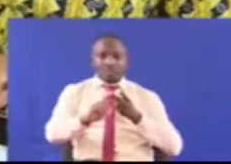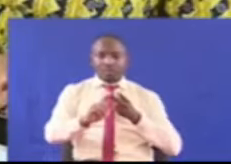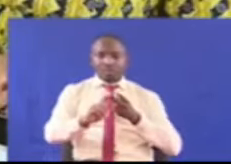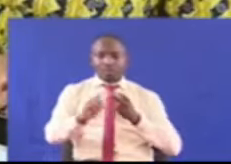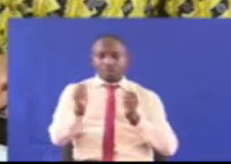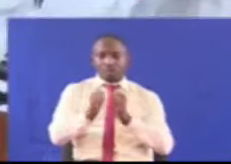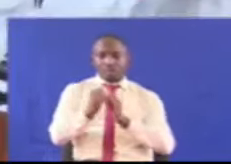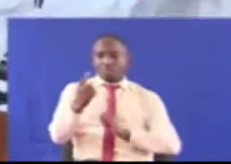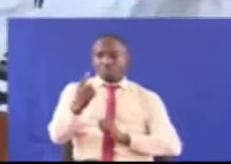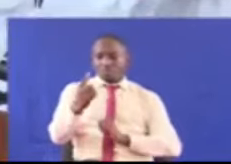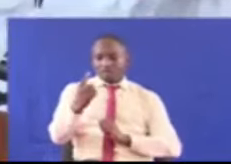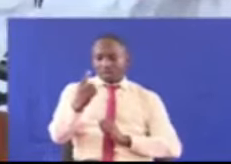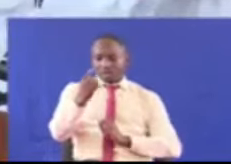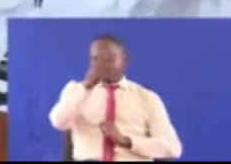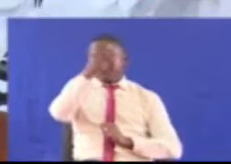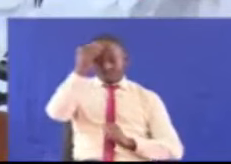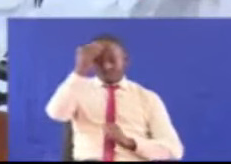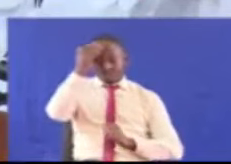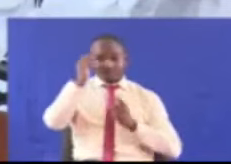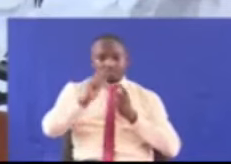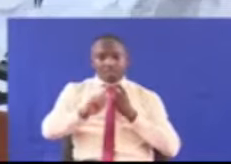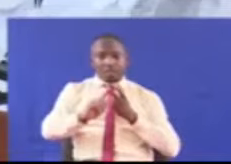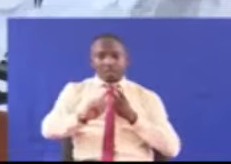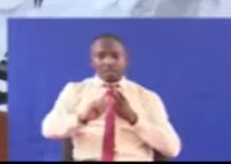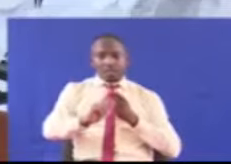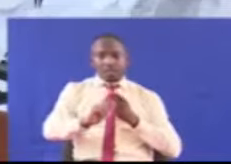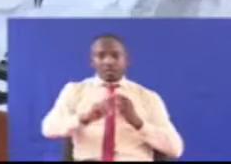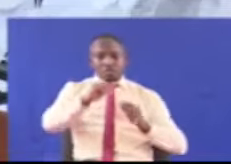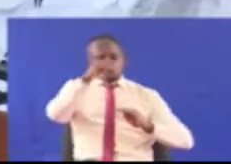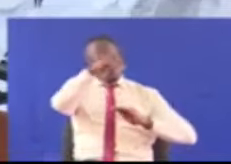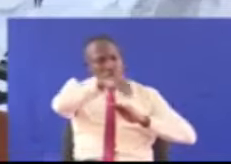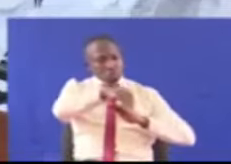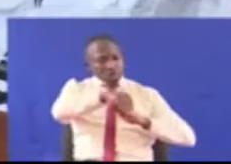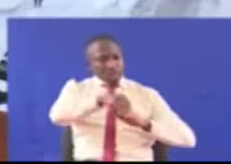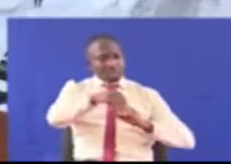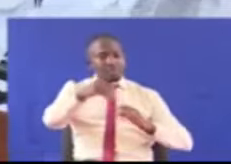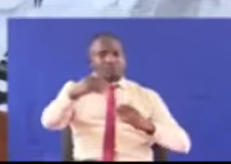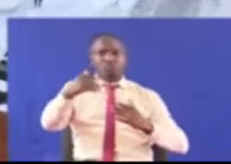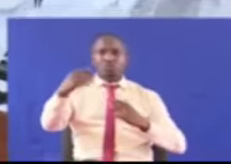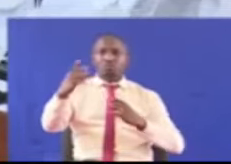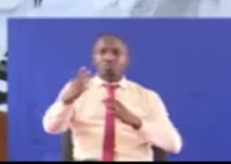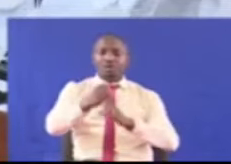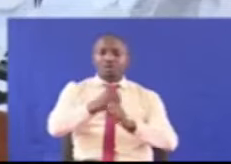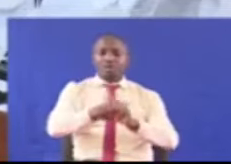tulipitiwa kitu kimoja. Kura za Mheshimiwa Spika zilikuwa zaidi ya 200 na ushe.